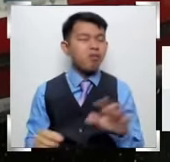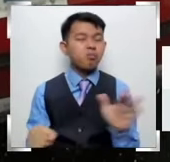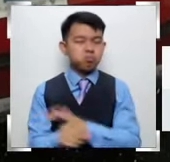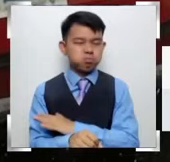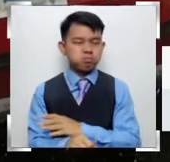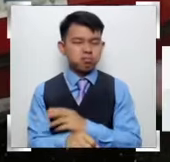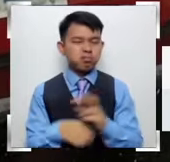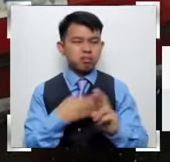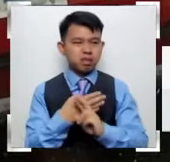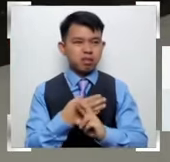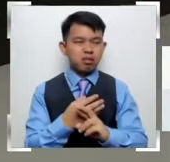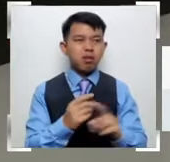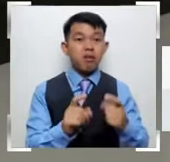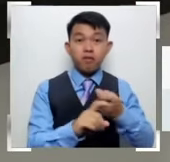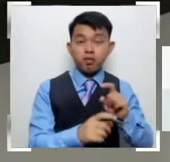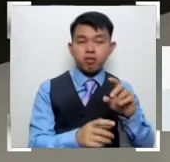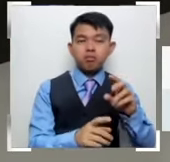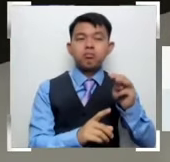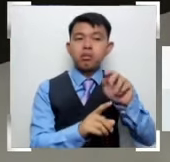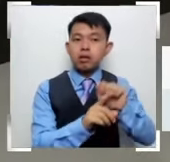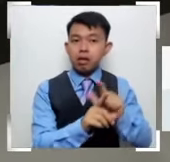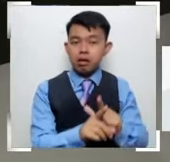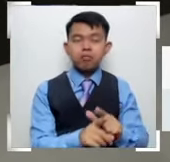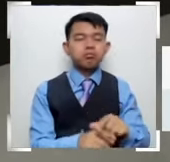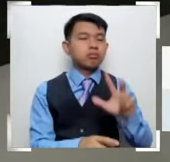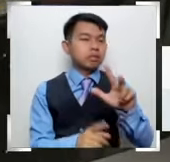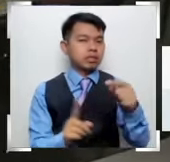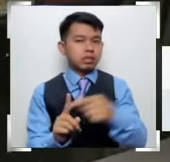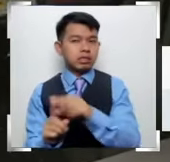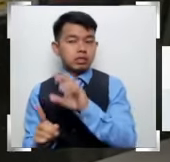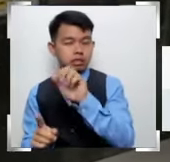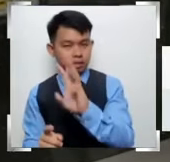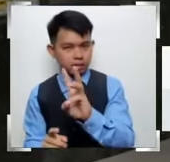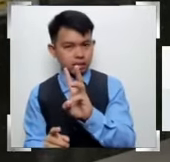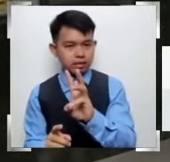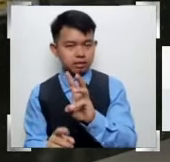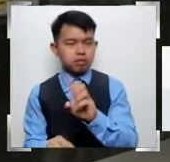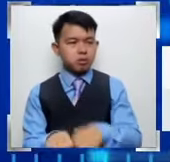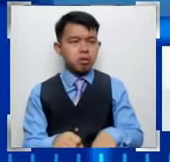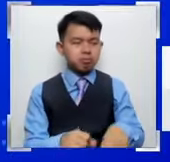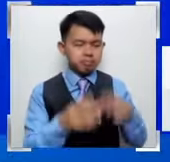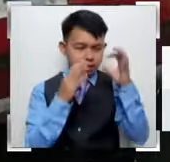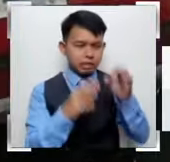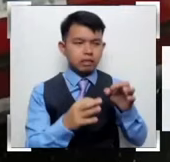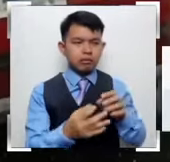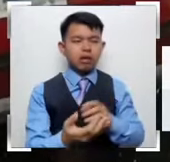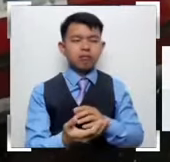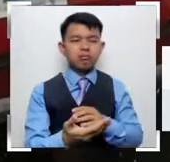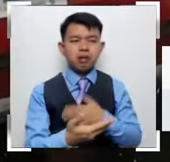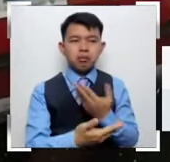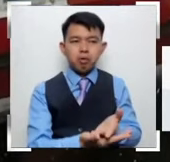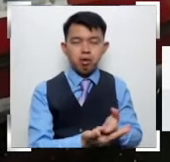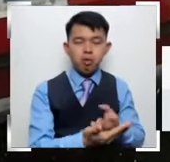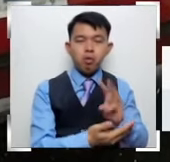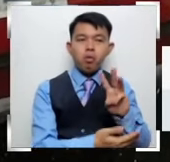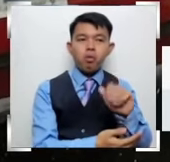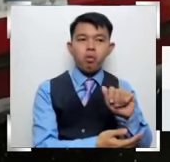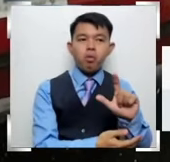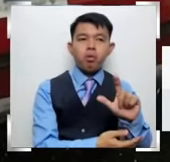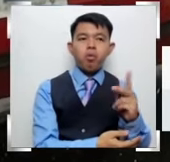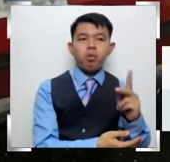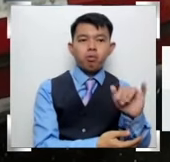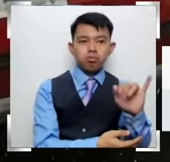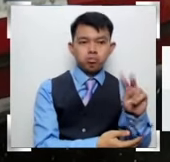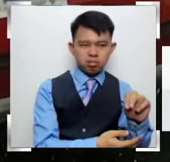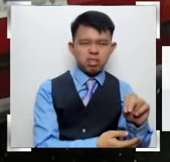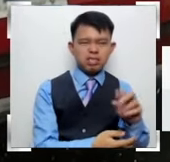3 hanggang 6. Mas minabuti raw ni Juvie na mag-walk-in kaysa mag-online booking. Mas mura kasi kapag kasi dun sa